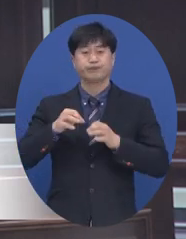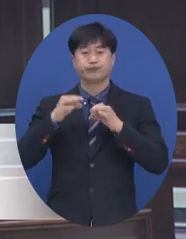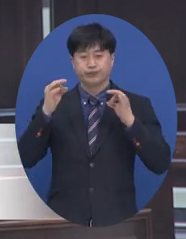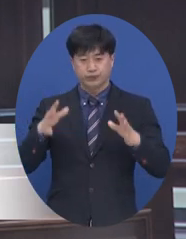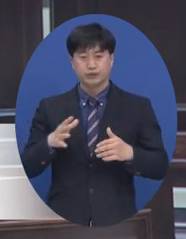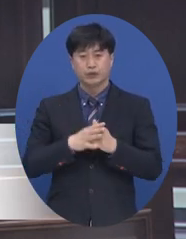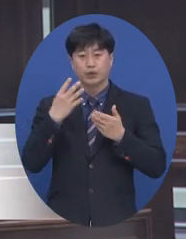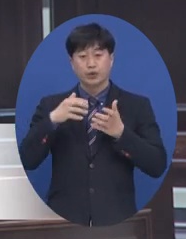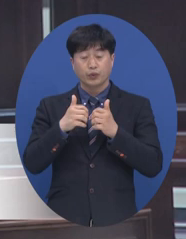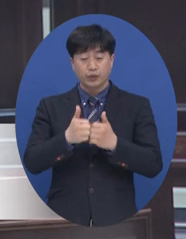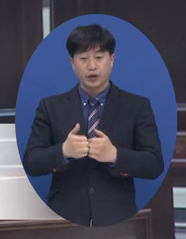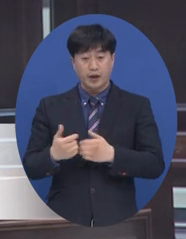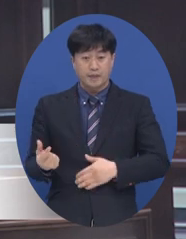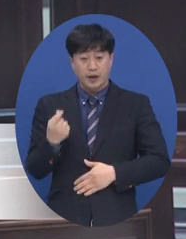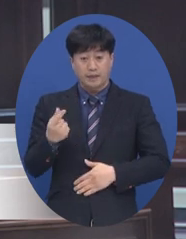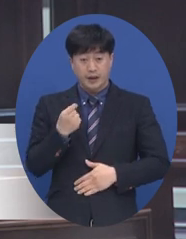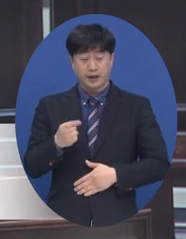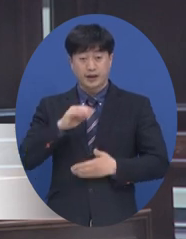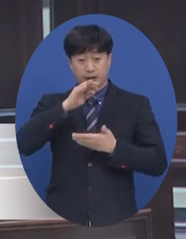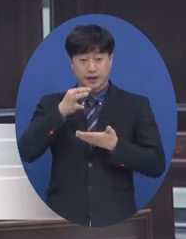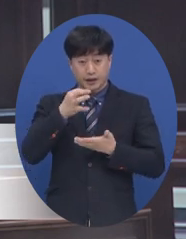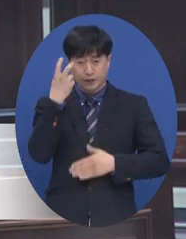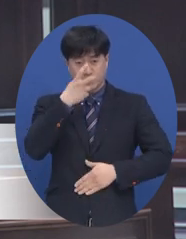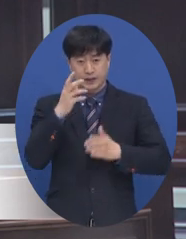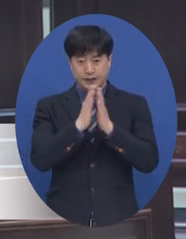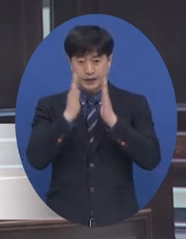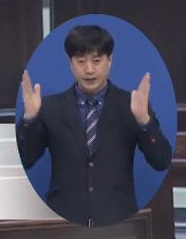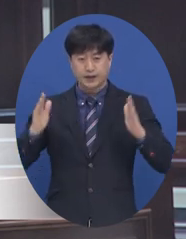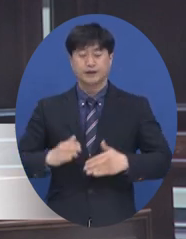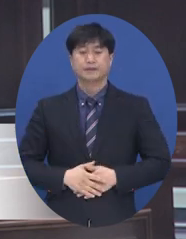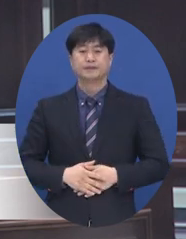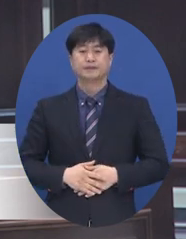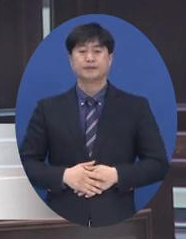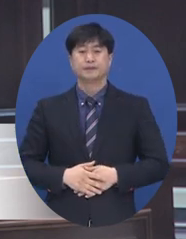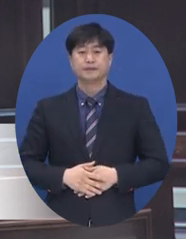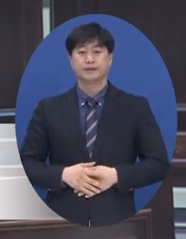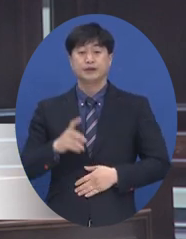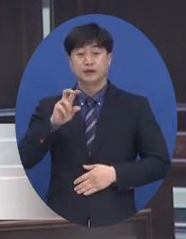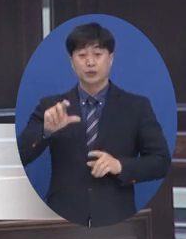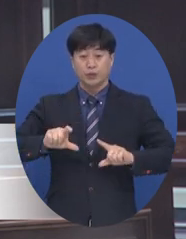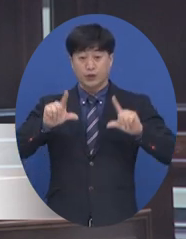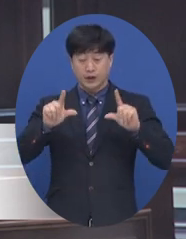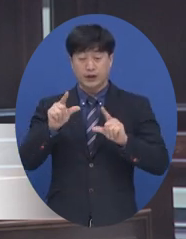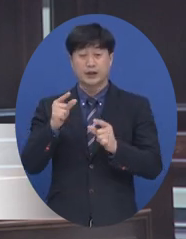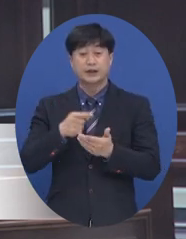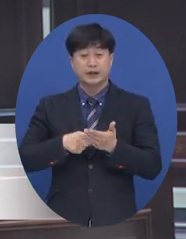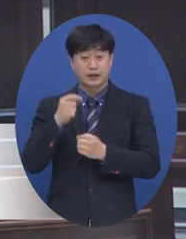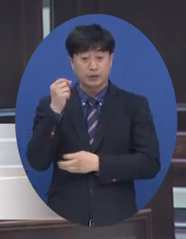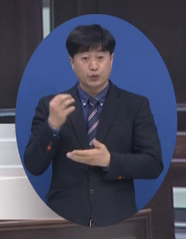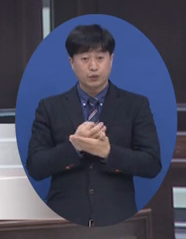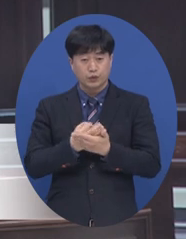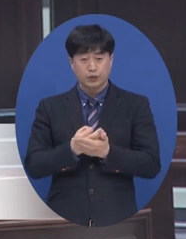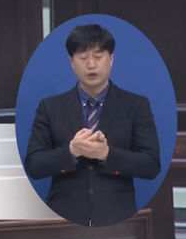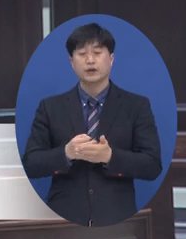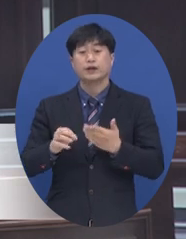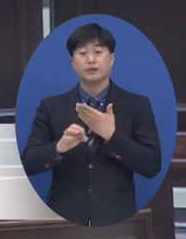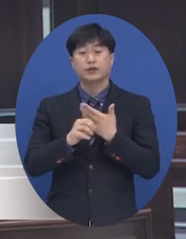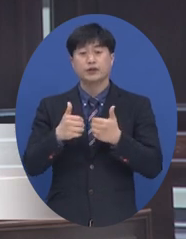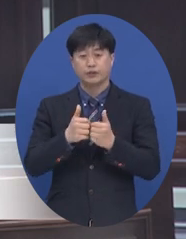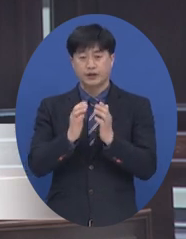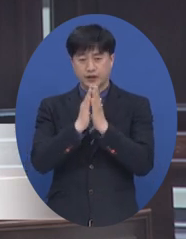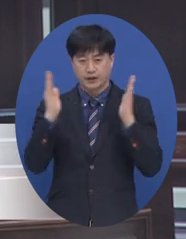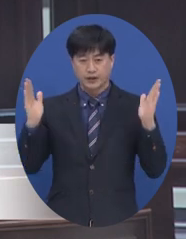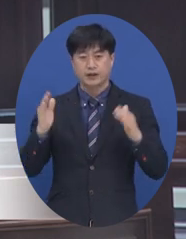만입니다. 도의회가 신속하게 예산 심의에 들어갔습니다. 25일 재난기본소득 원포인트